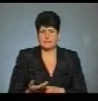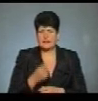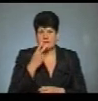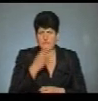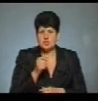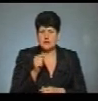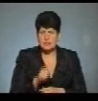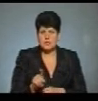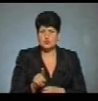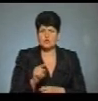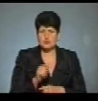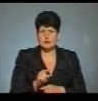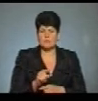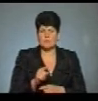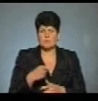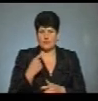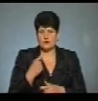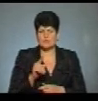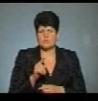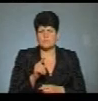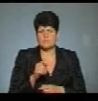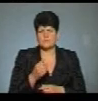незважаючи на те, що їм там вміняють і